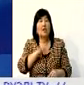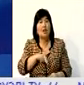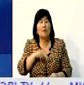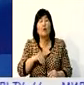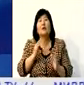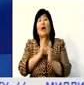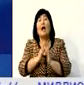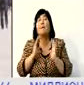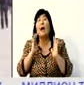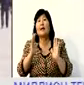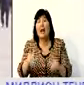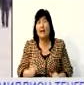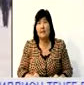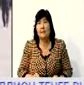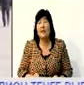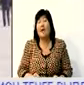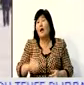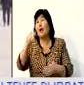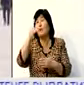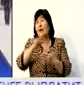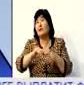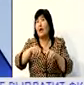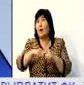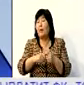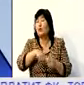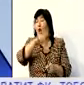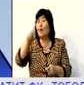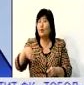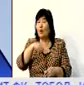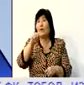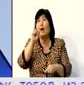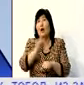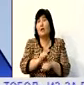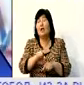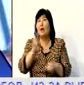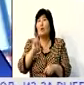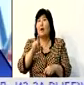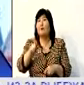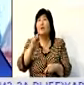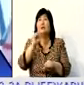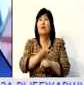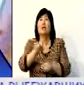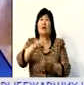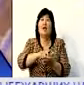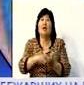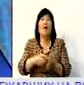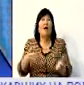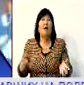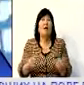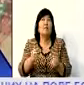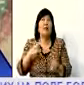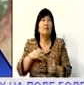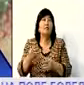парка. По сценарию из-за поломки чертово колесо остановилось, и посетители зависли в кабинках. Спасателям